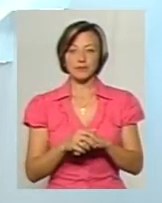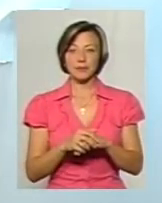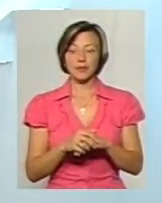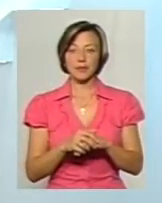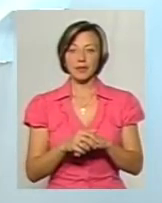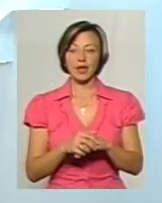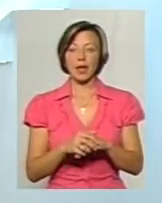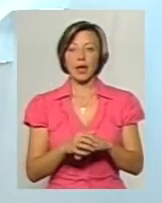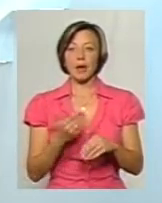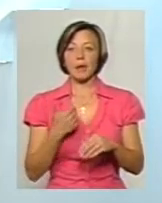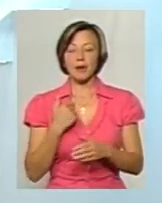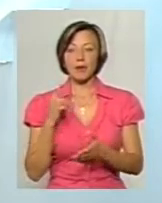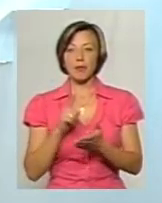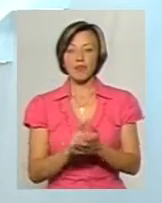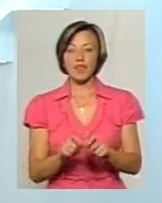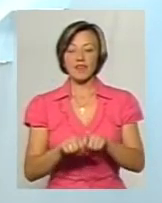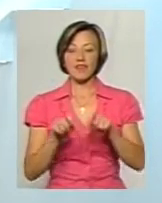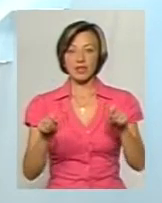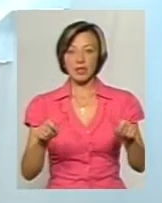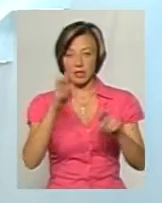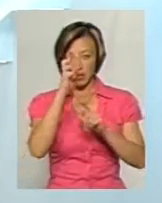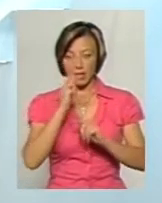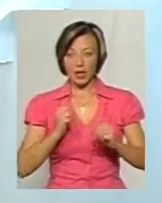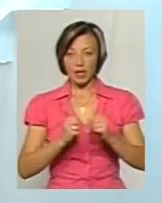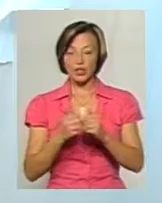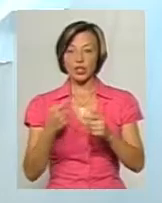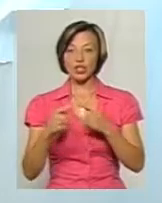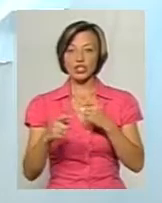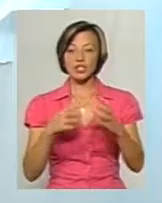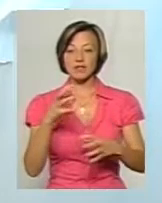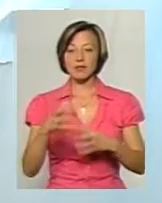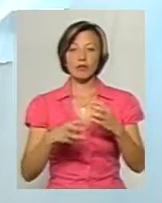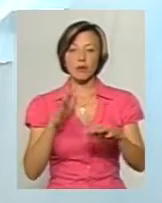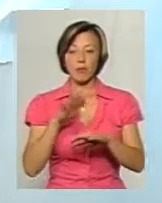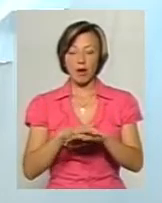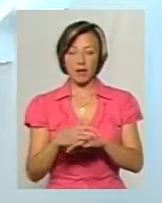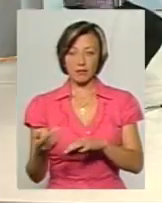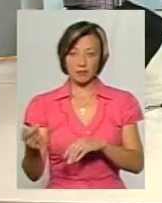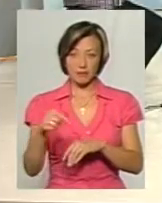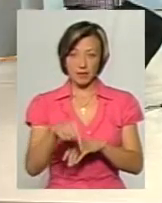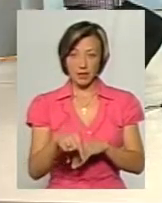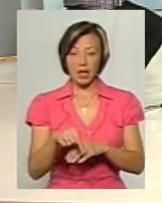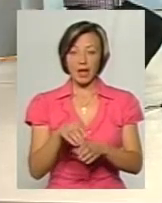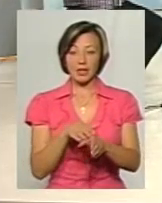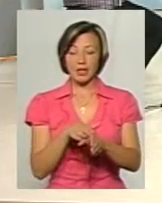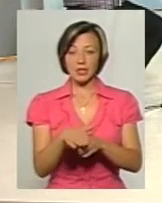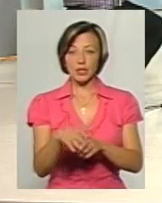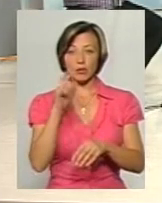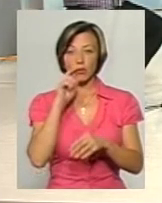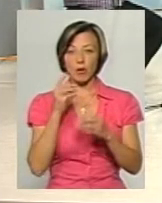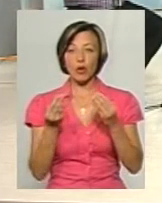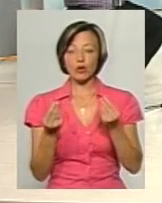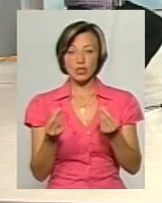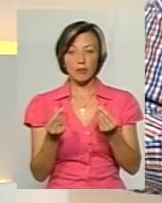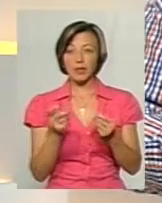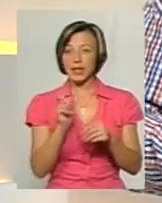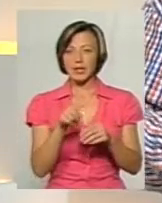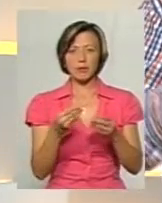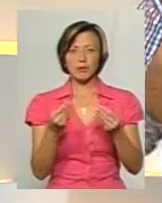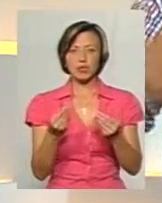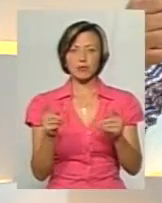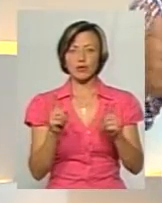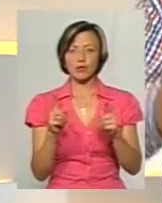ми повинні відкрити свою країну для інших банків світових, для того, щоб вони зайшли, наситили економіку України грошима, не тими грошима,